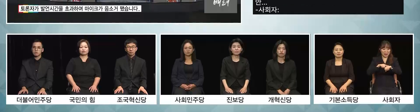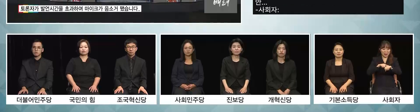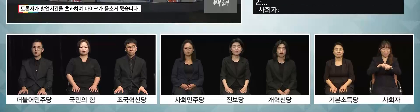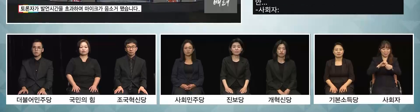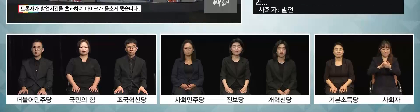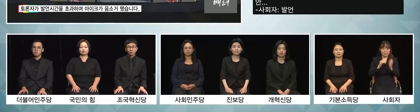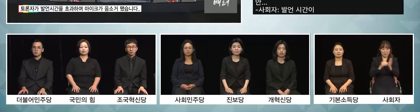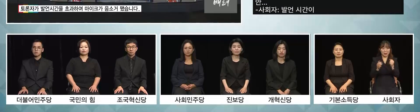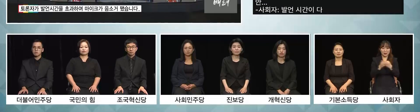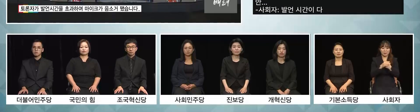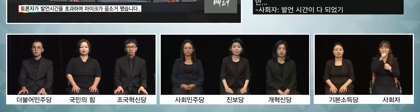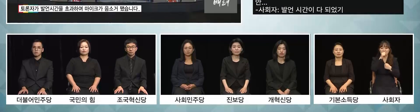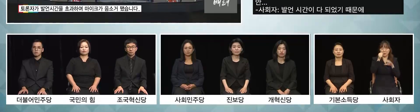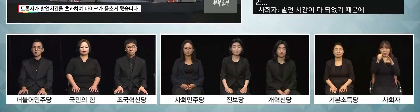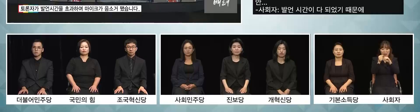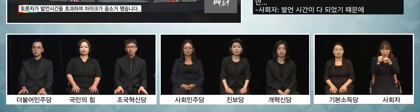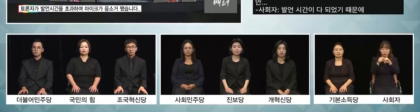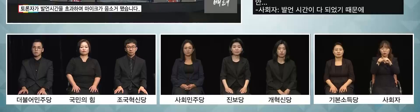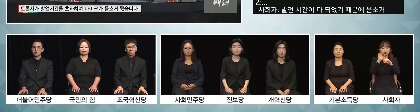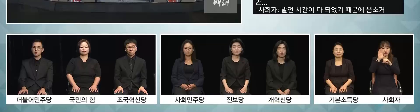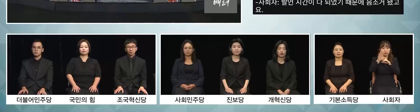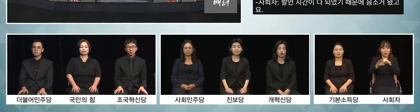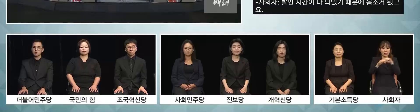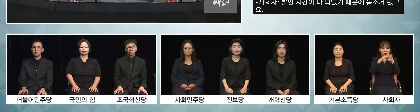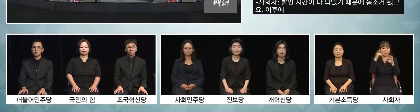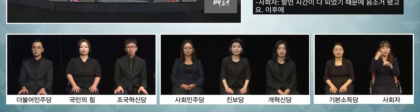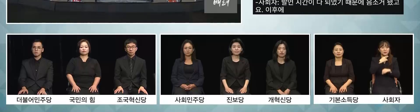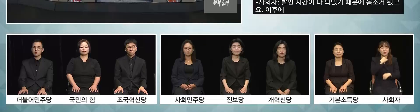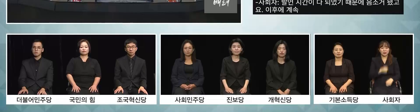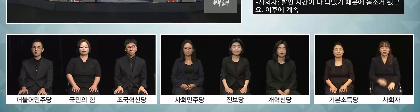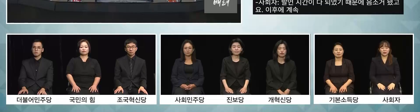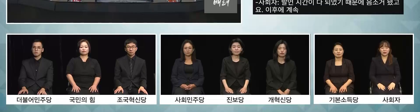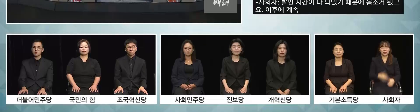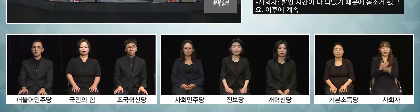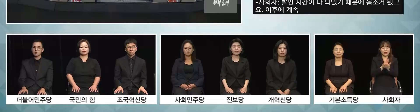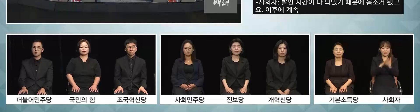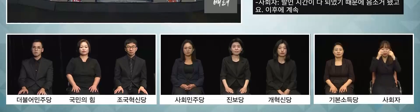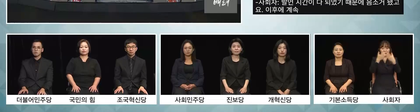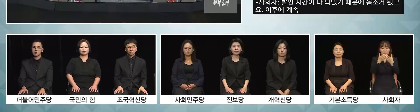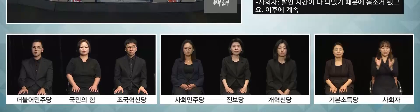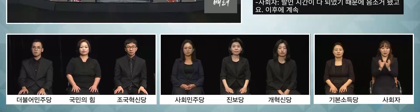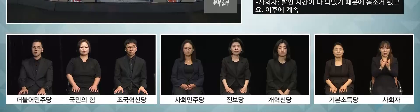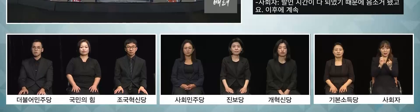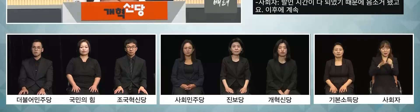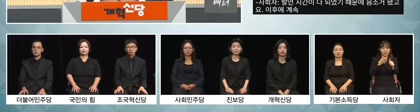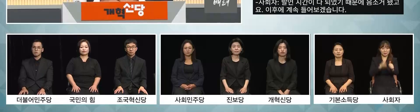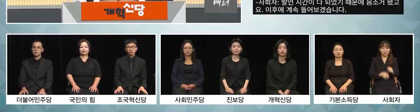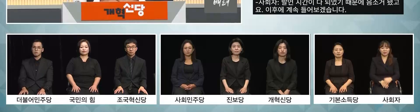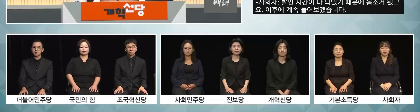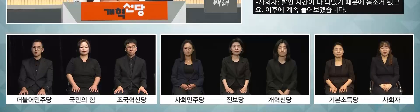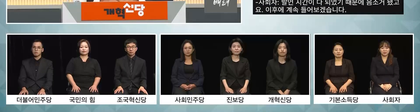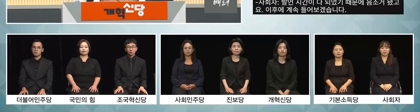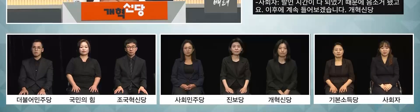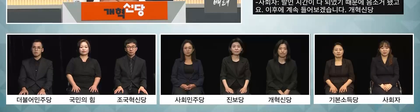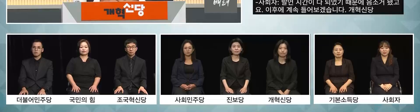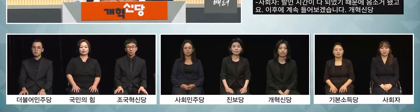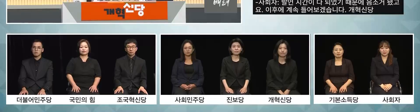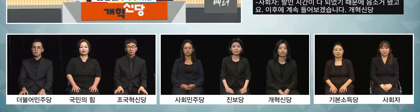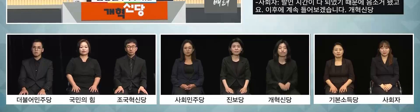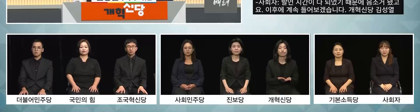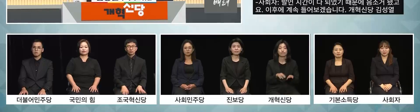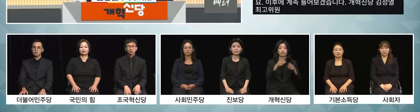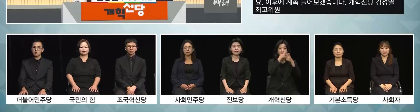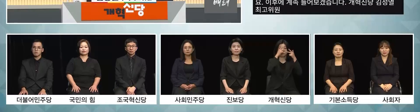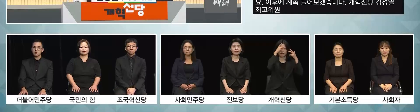때문에 음소가 됐고요. 네, 이후에 계속 들어보겠습니다. 개혁신당 김성열 최고위원 답변해 주시죠. 예, 이번 이재명 정부